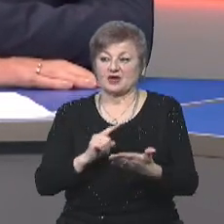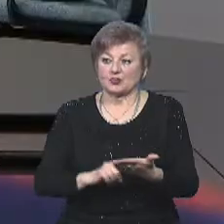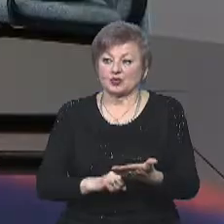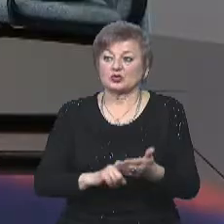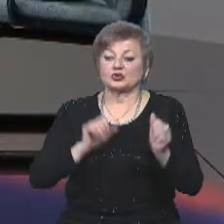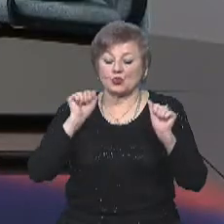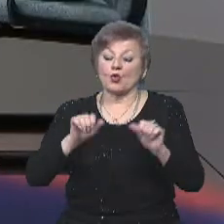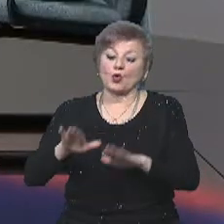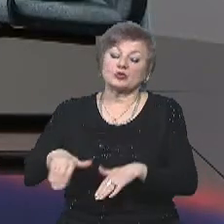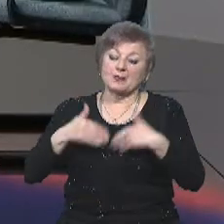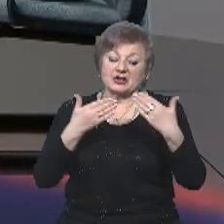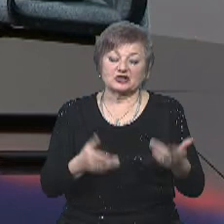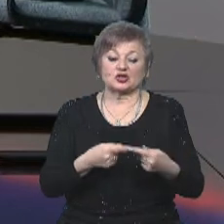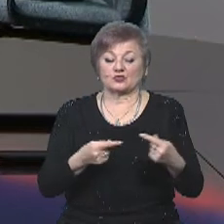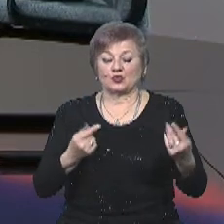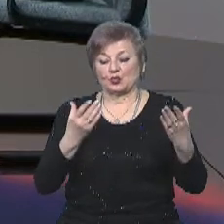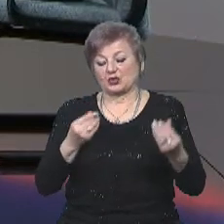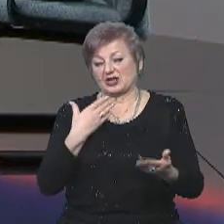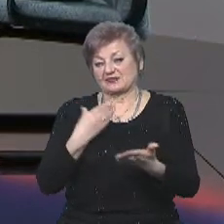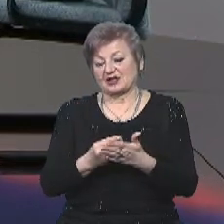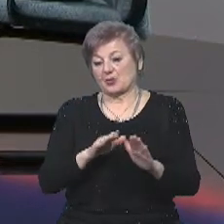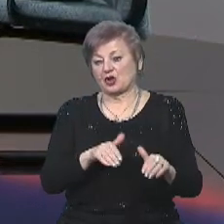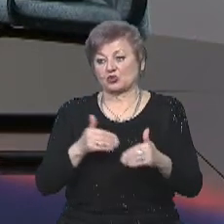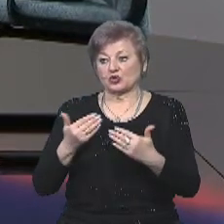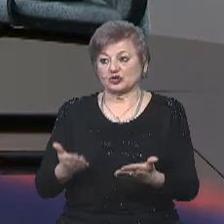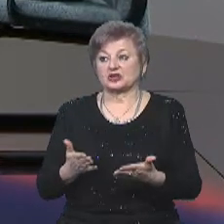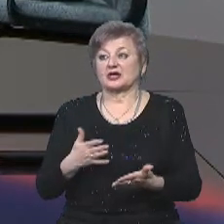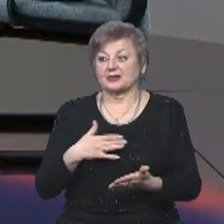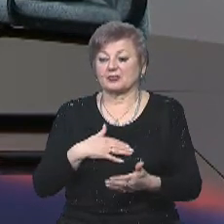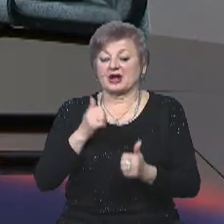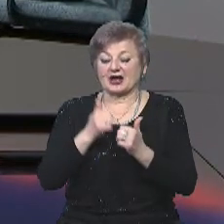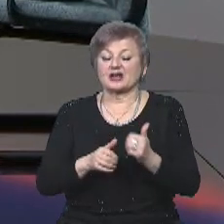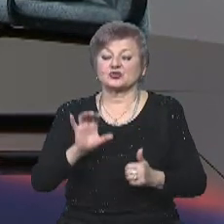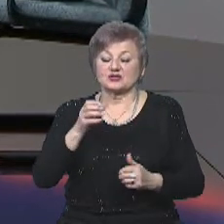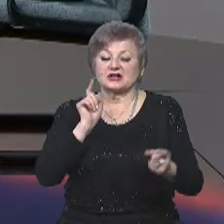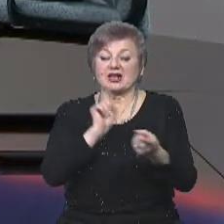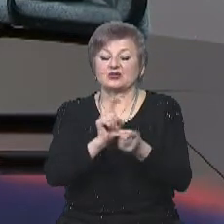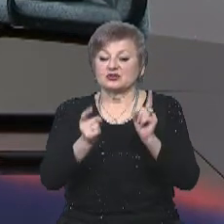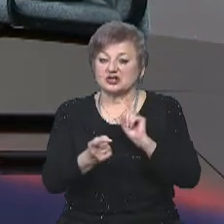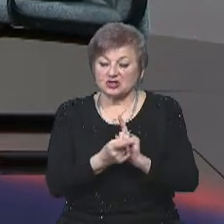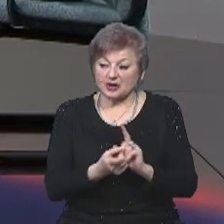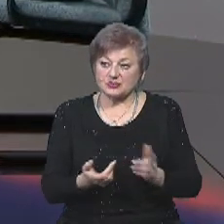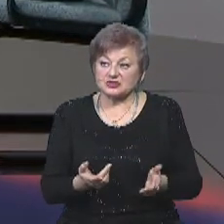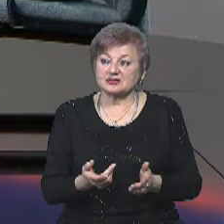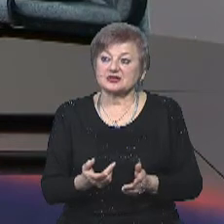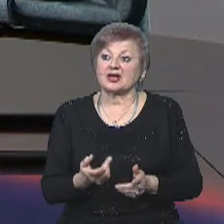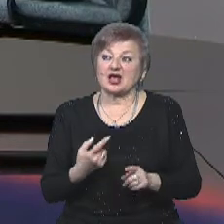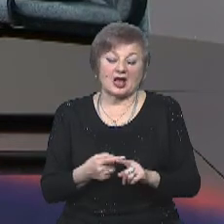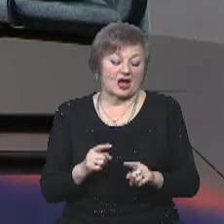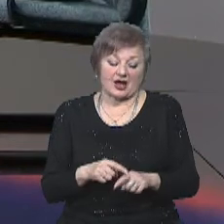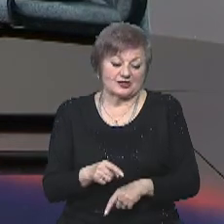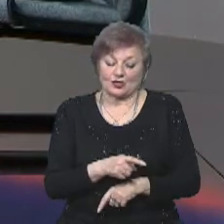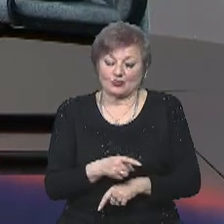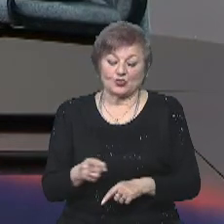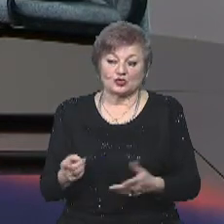могут предложить в любой день свои предложения. Мы видимся каждую среду, мы общаемся каждую среду, и этот